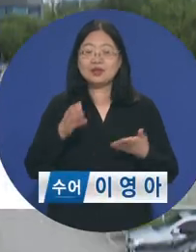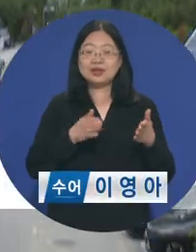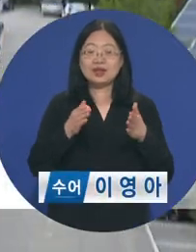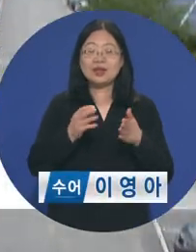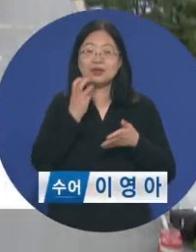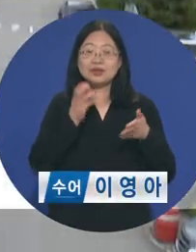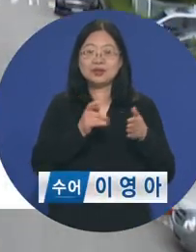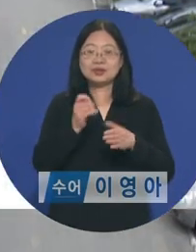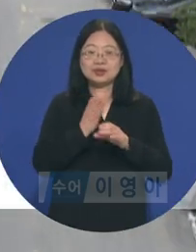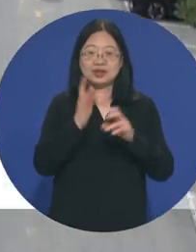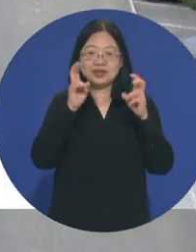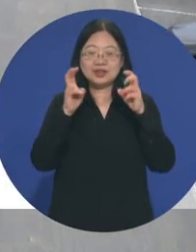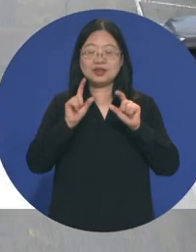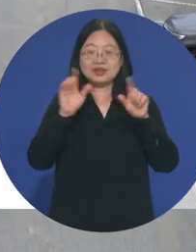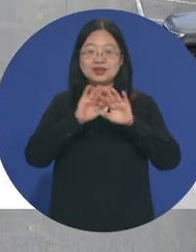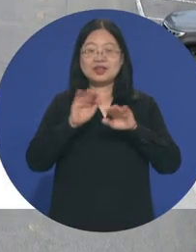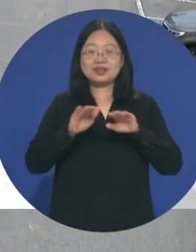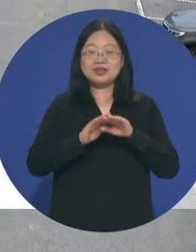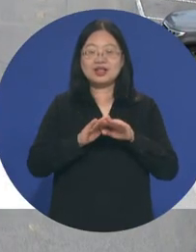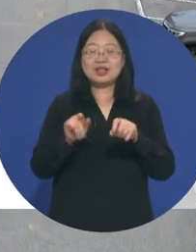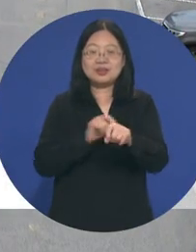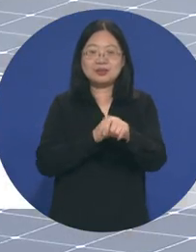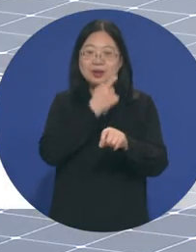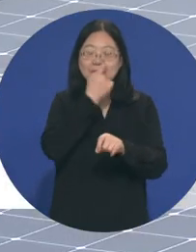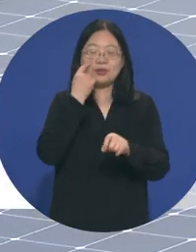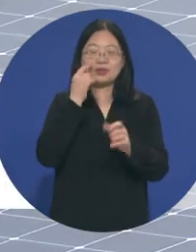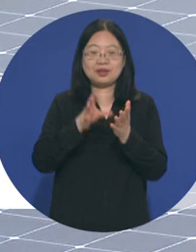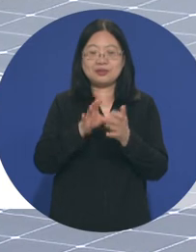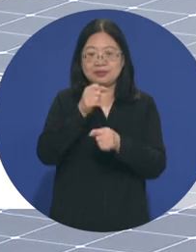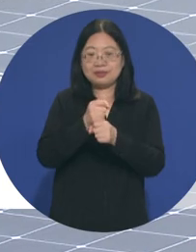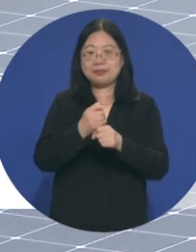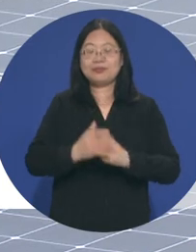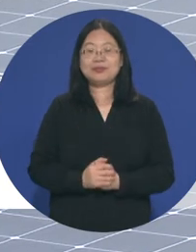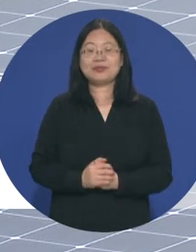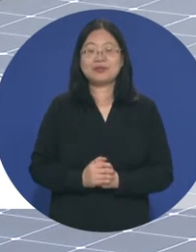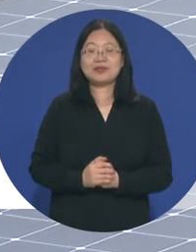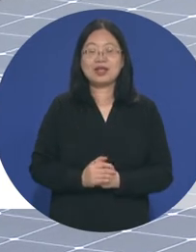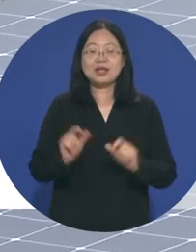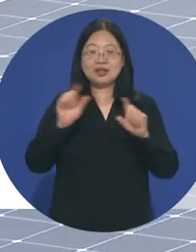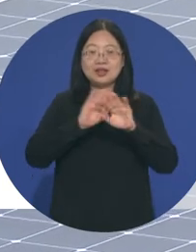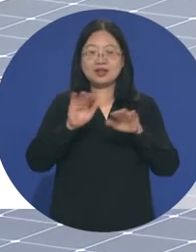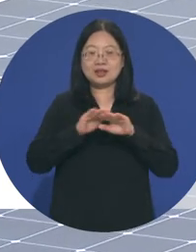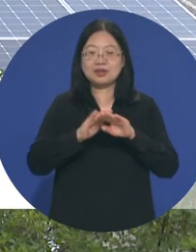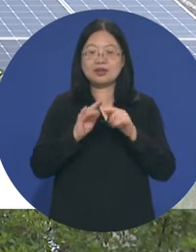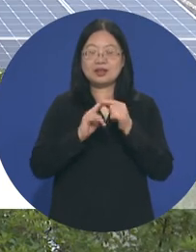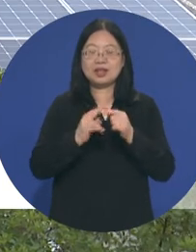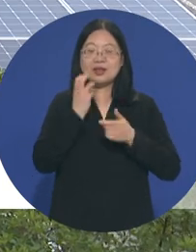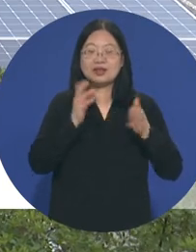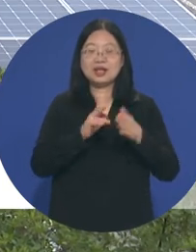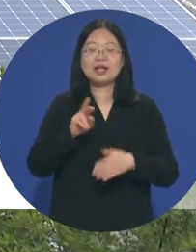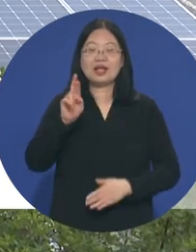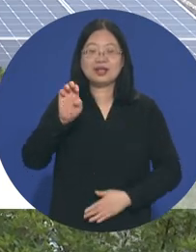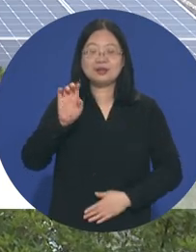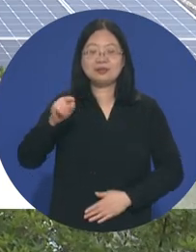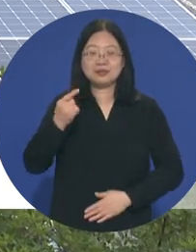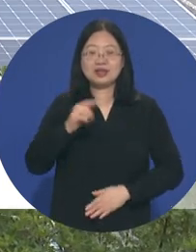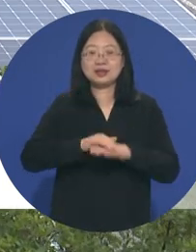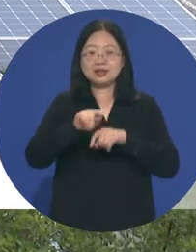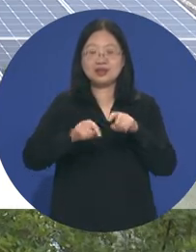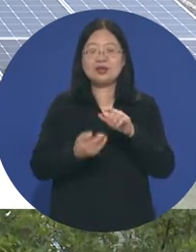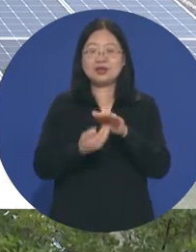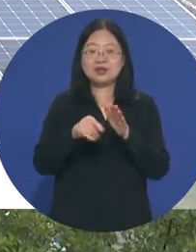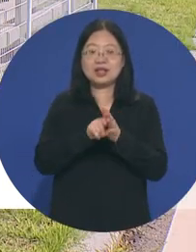경기도가 경기도 중소기업 기후위기 대응 특별보증 상품을 출시합니다. 이는 기후위기 대응과 경기 아리백 실현을 위한